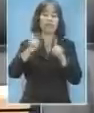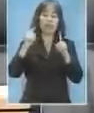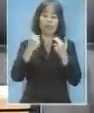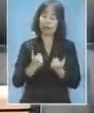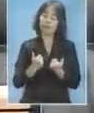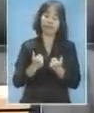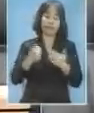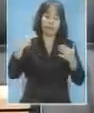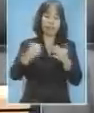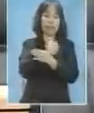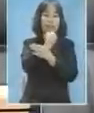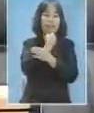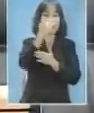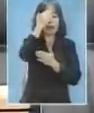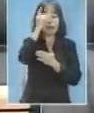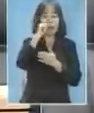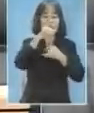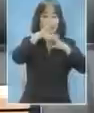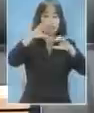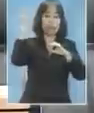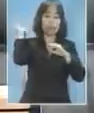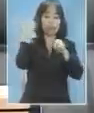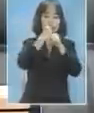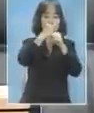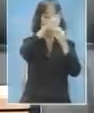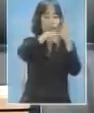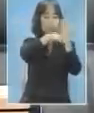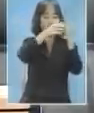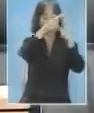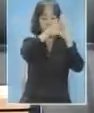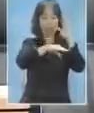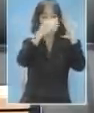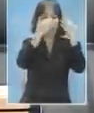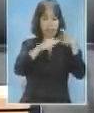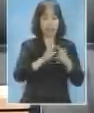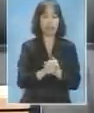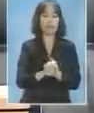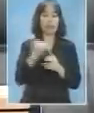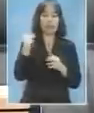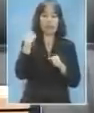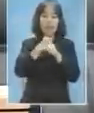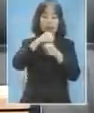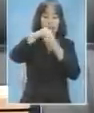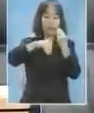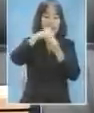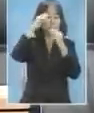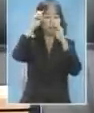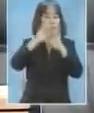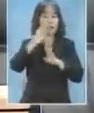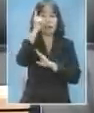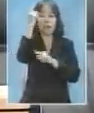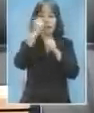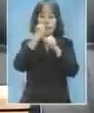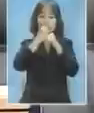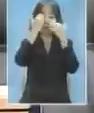ครับนโยบายเศรษฐกิจสร้างสรรค์ที่รัฐบาลชุดที่แล้วได้วางโครงสร้างพื้นฐานไว้ให้หมดแล้วครับตั้งสำนักงานเศรษฐกิจสร้างสรรค์ไว้ที่สำนักงานสำนัก